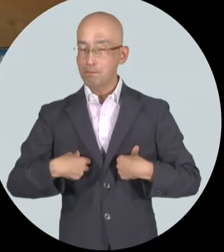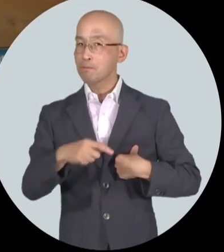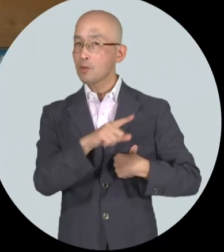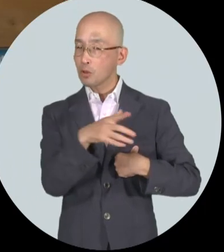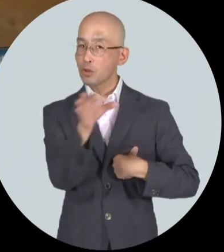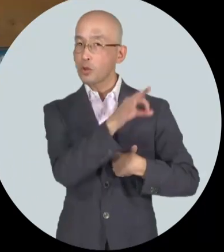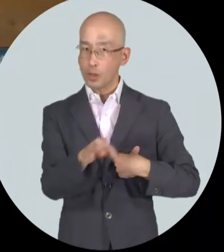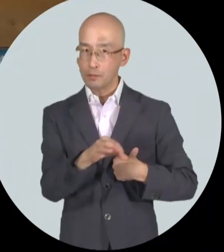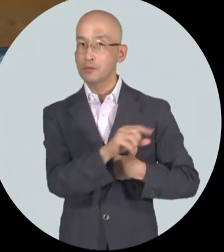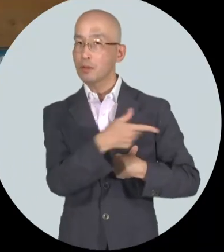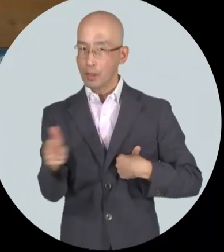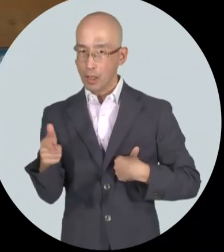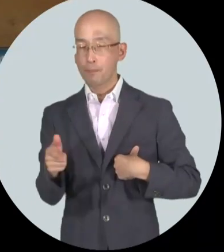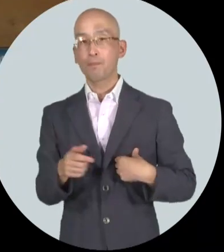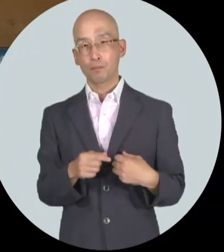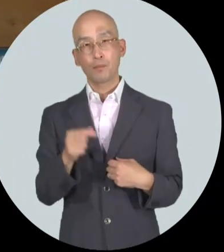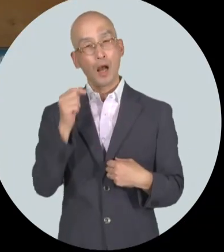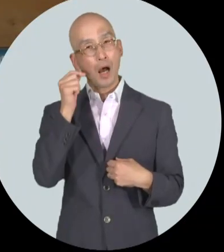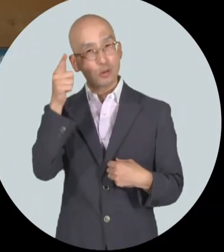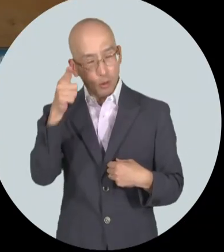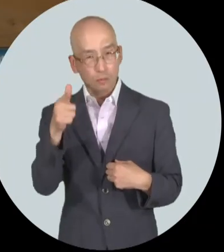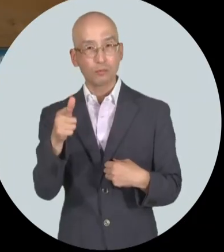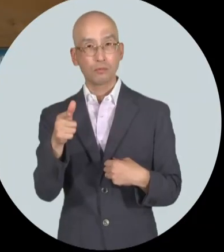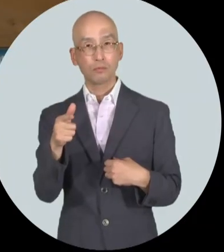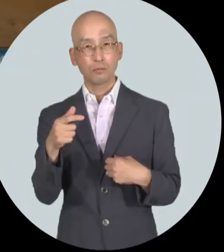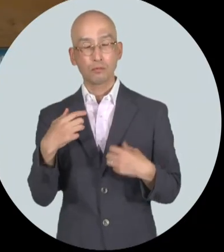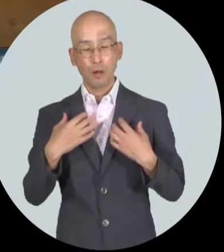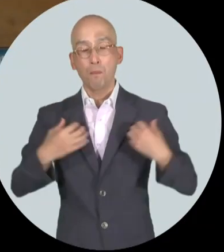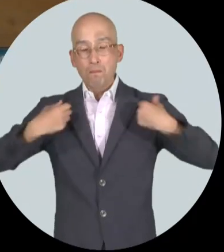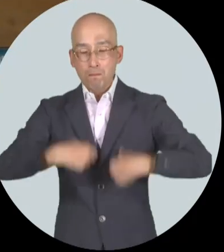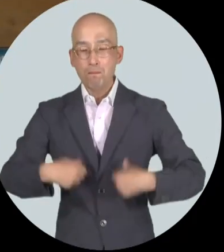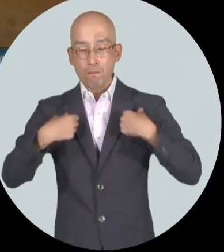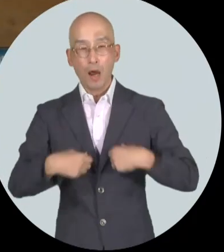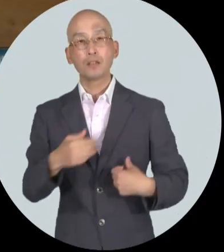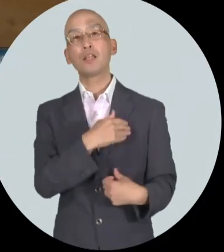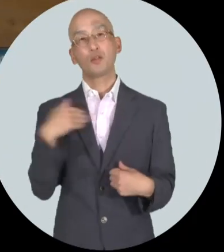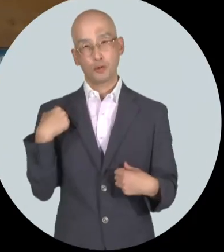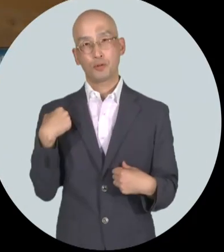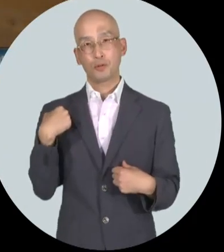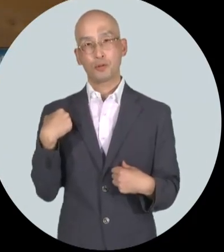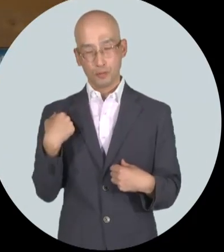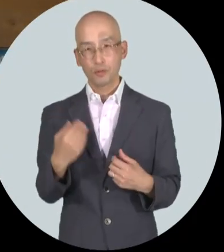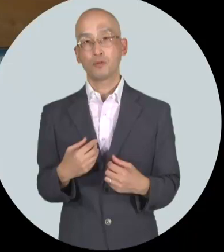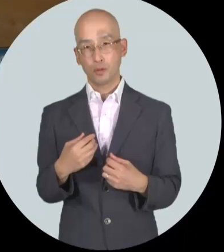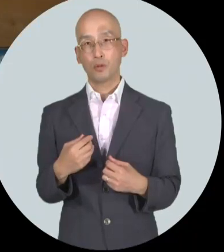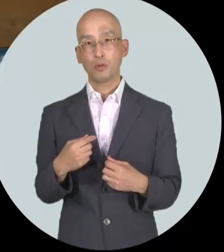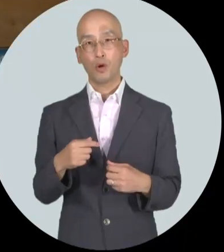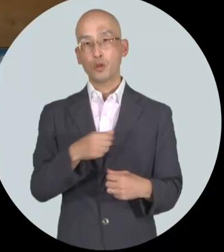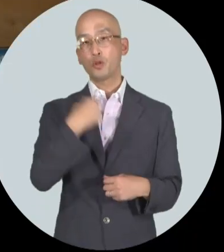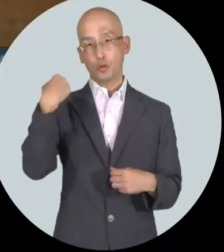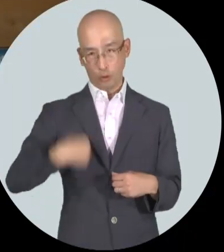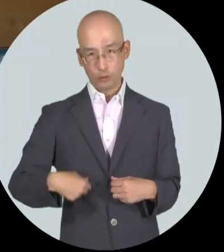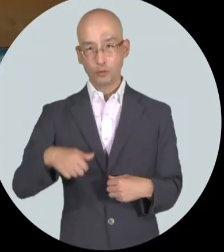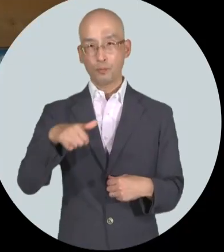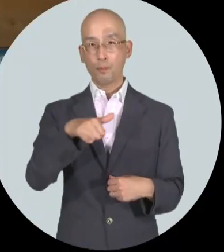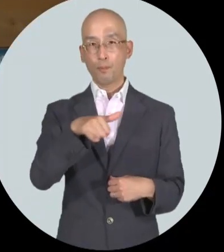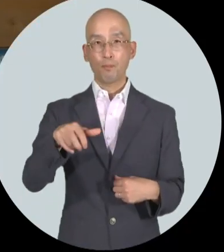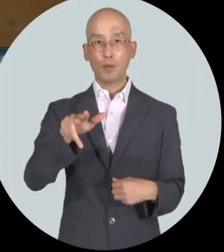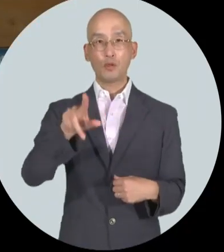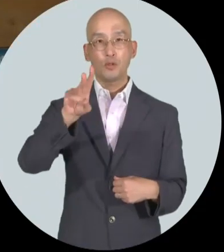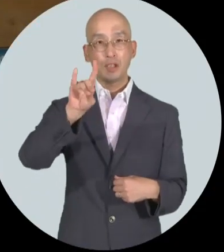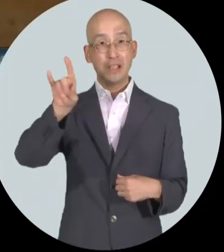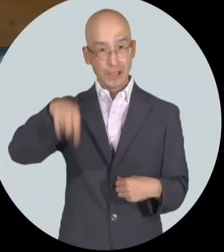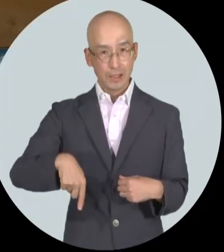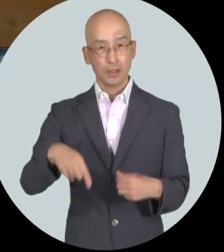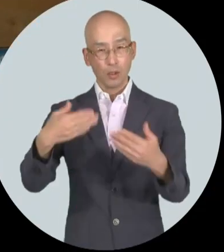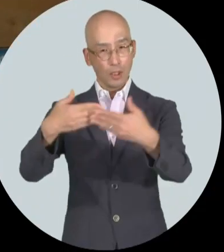の中ではさまざまなファッションに応用が効くというか、上に羽織れるということもありまして、この羽織を中国、それからベル